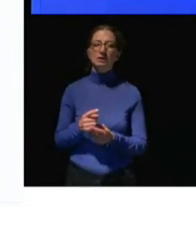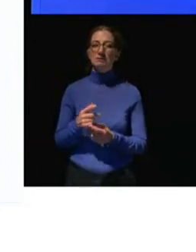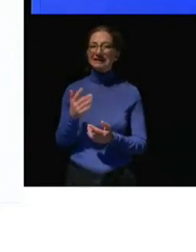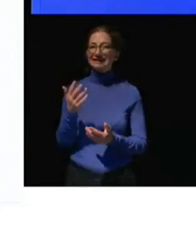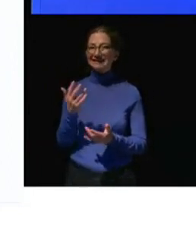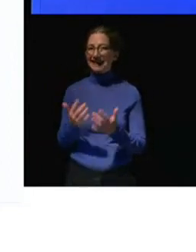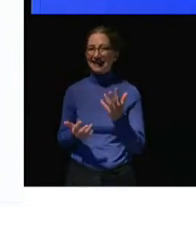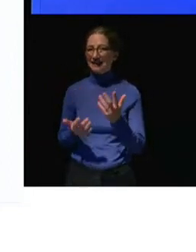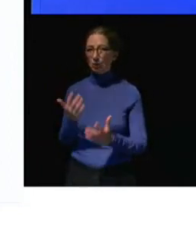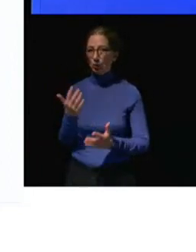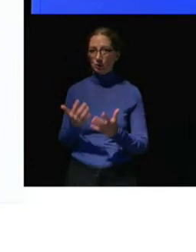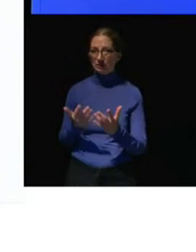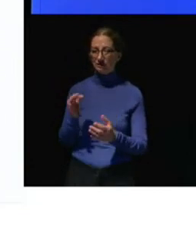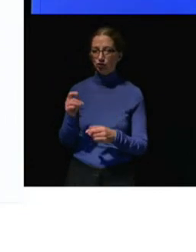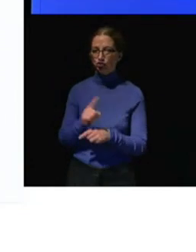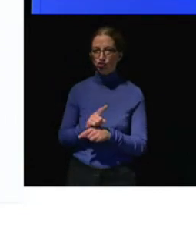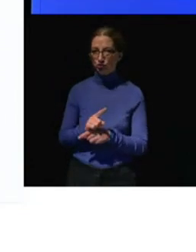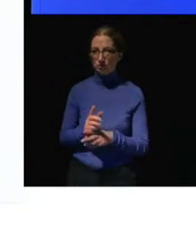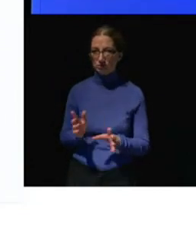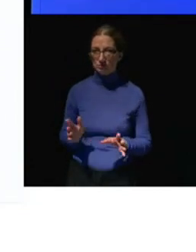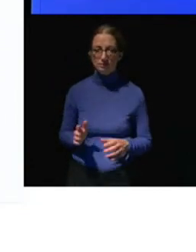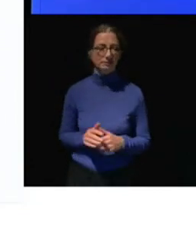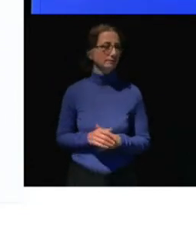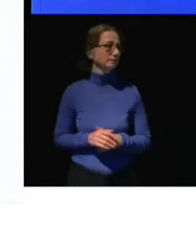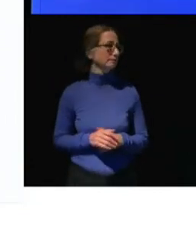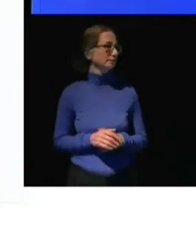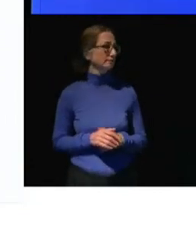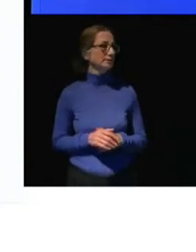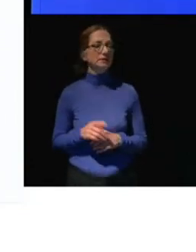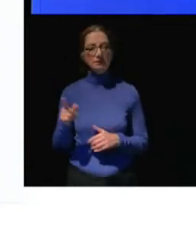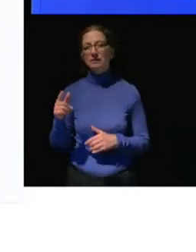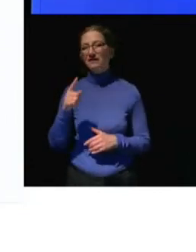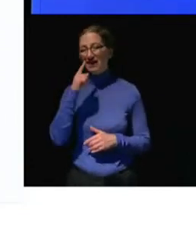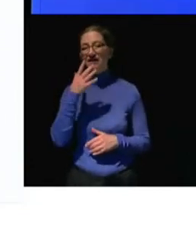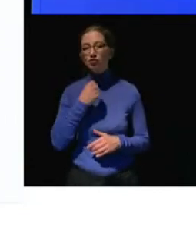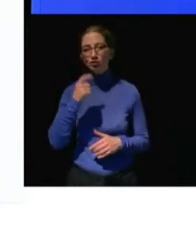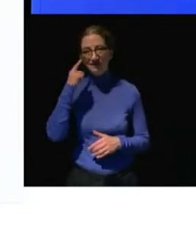erfassen. Auch hier verweise ich für weiteres auf unsere